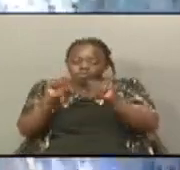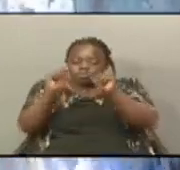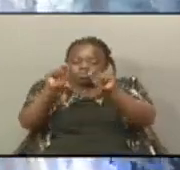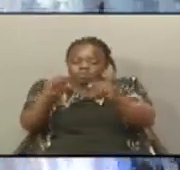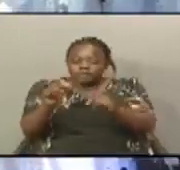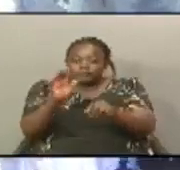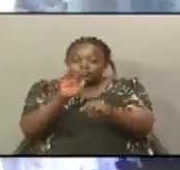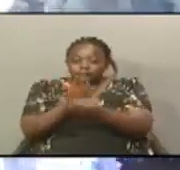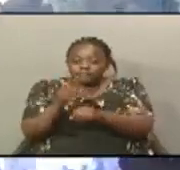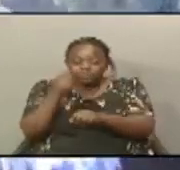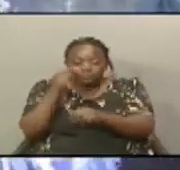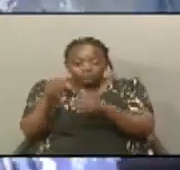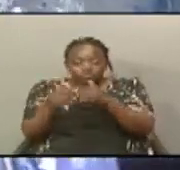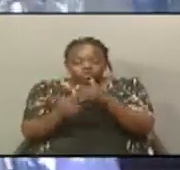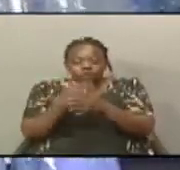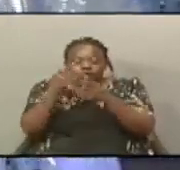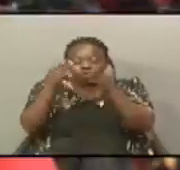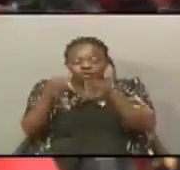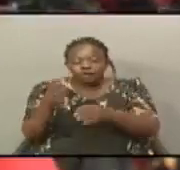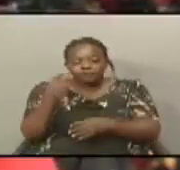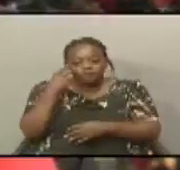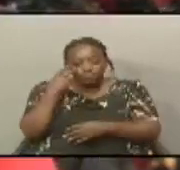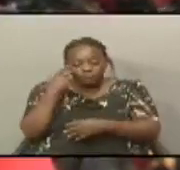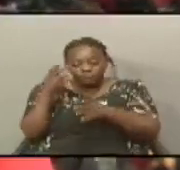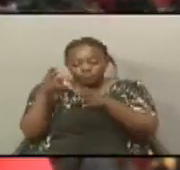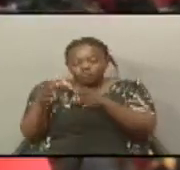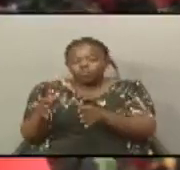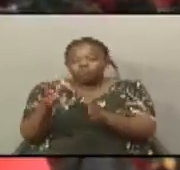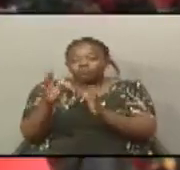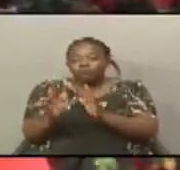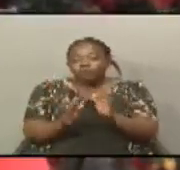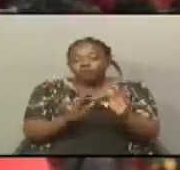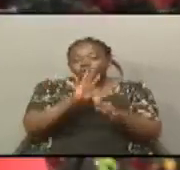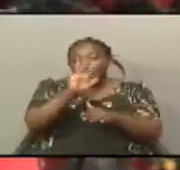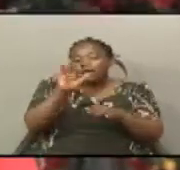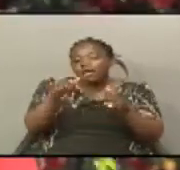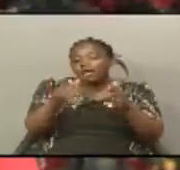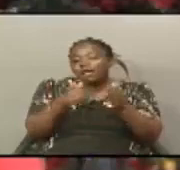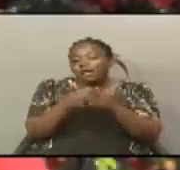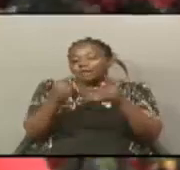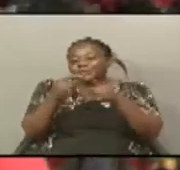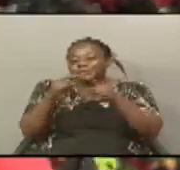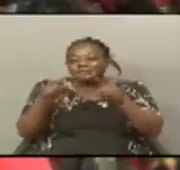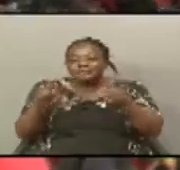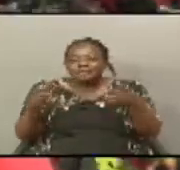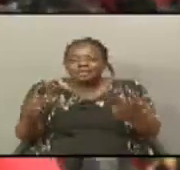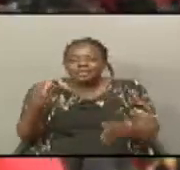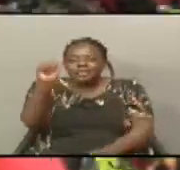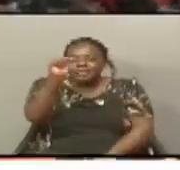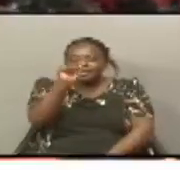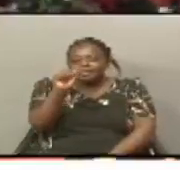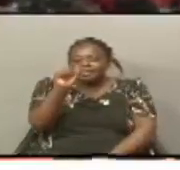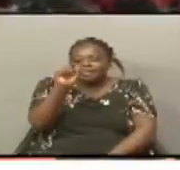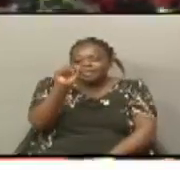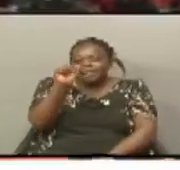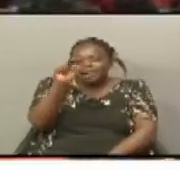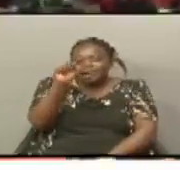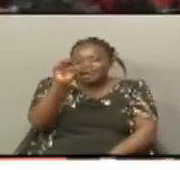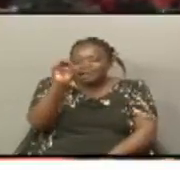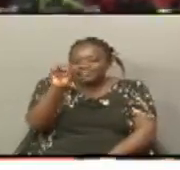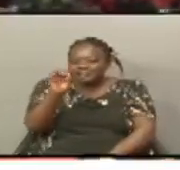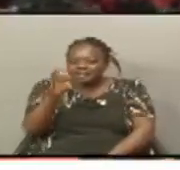ekipya vision group kye batekedde tuyina all variety tuyina satin downs cinderella